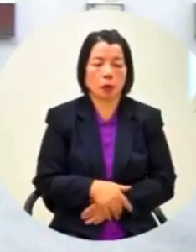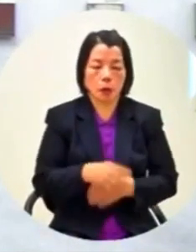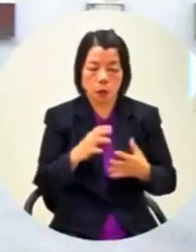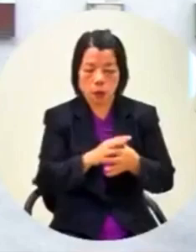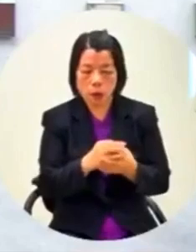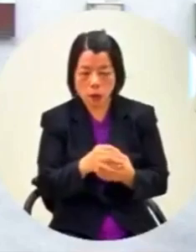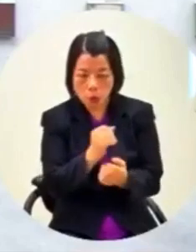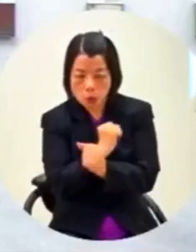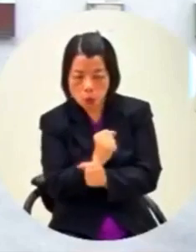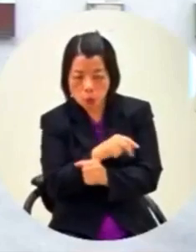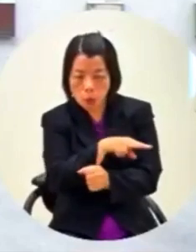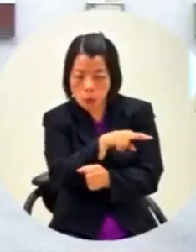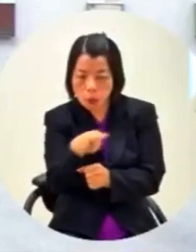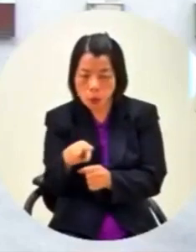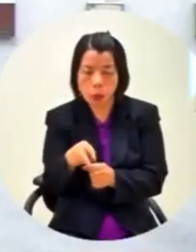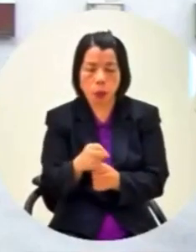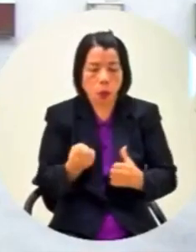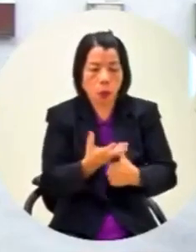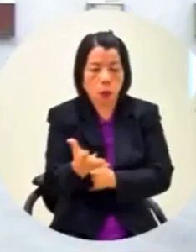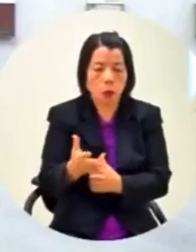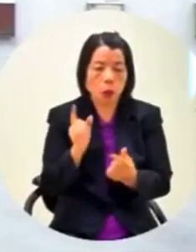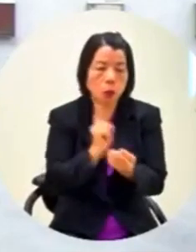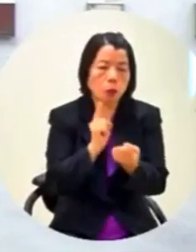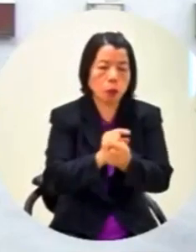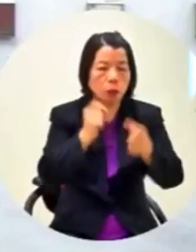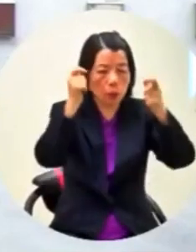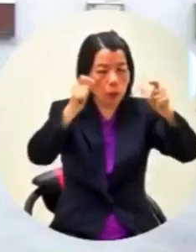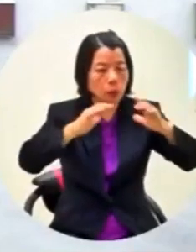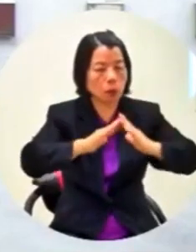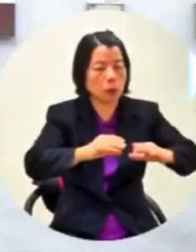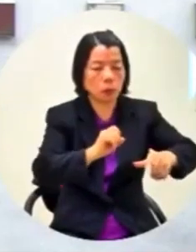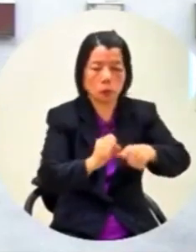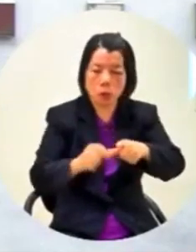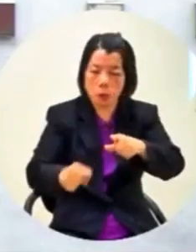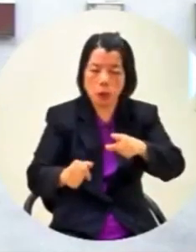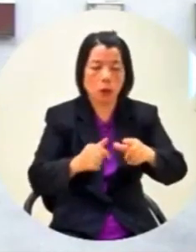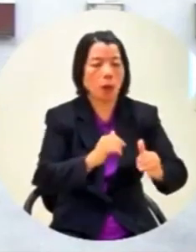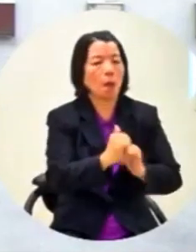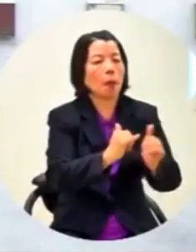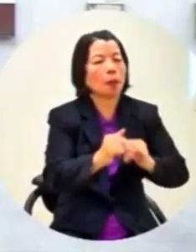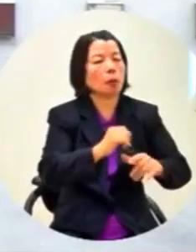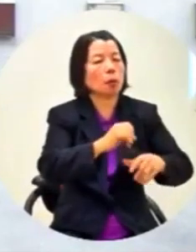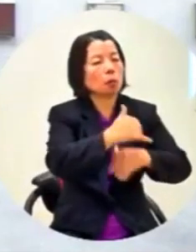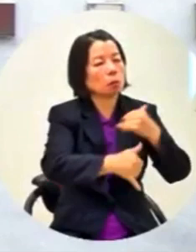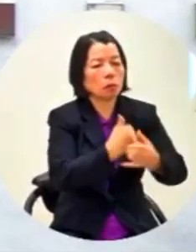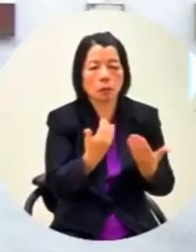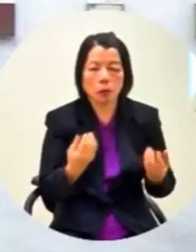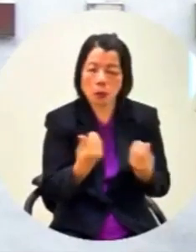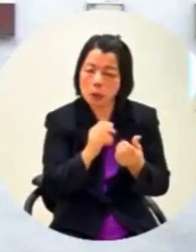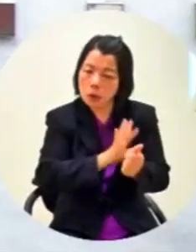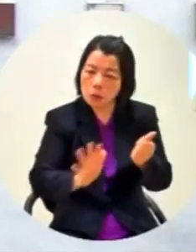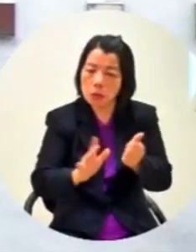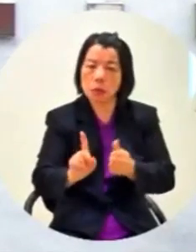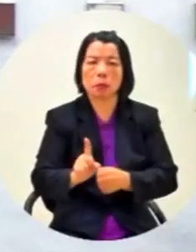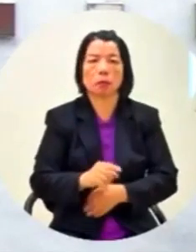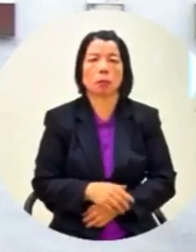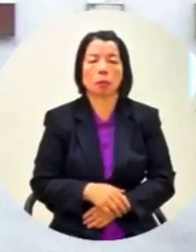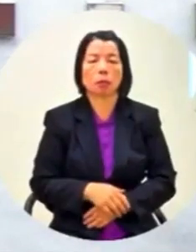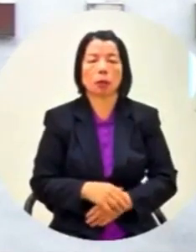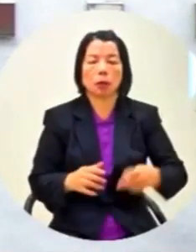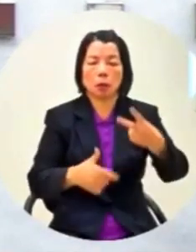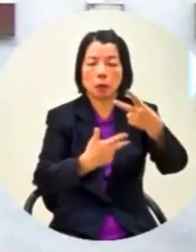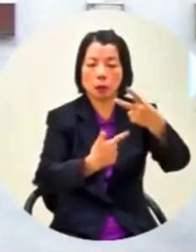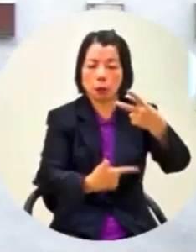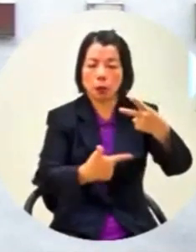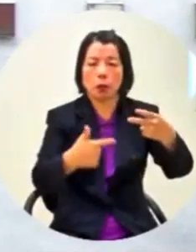疫情发展对高雄市产业以及市民的影响。我们在2月6号对受影